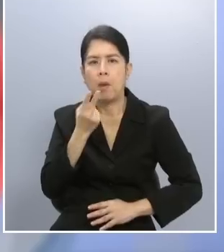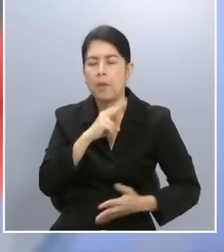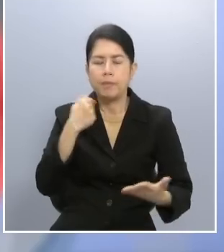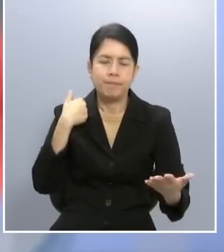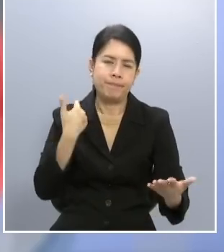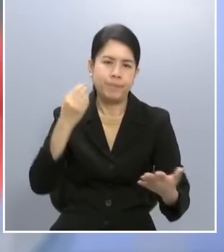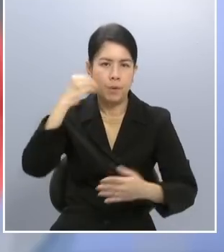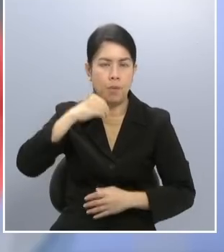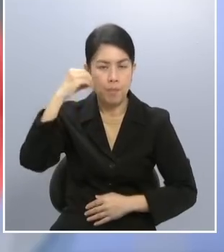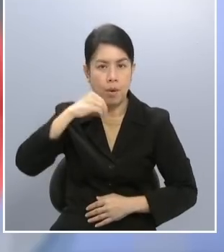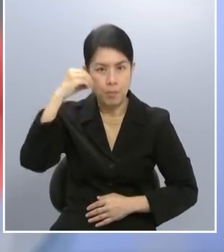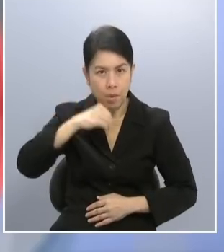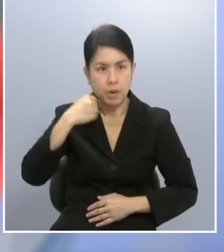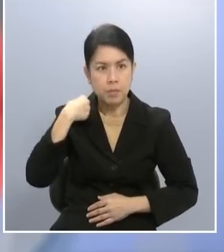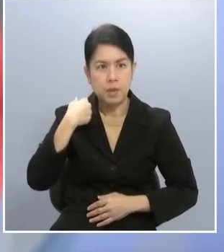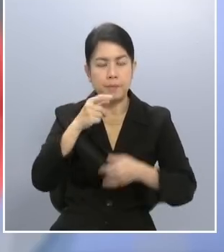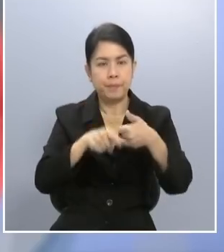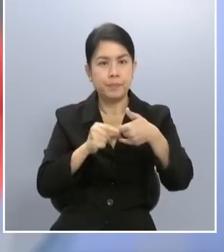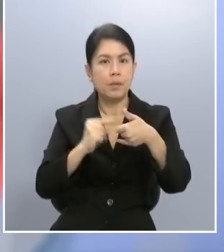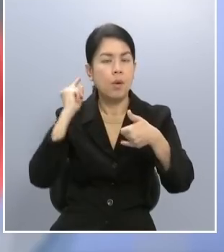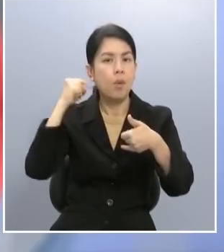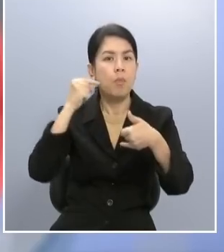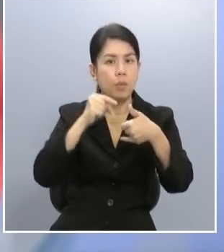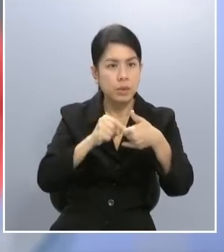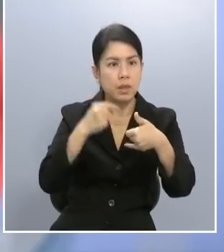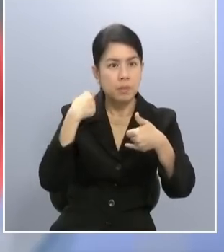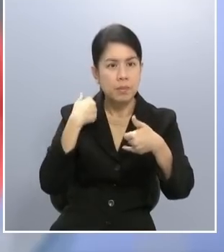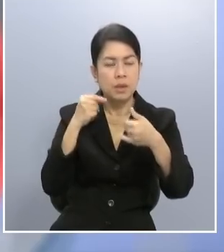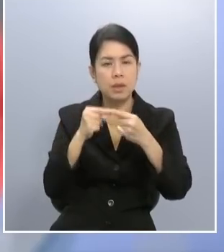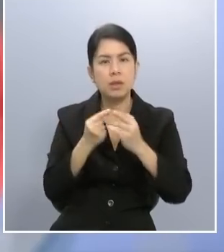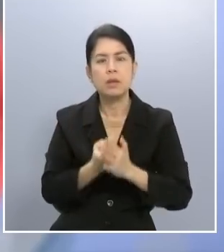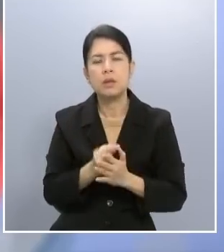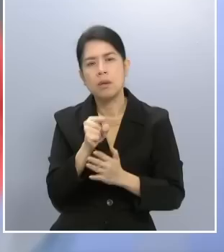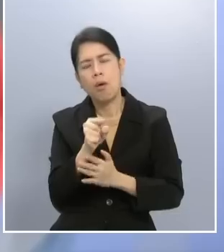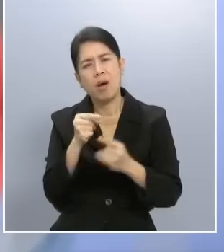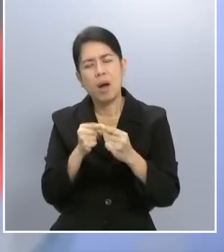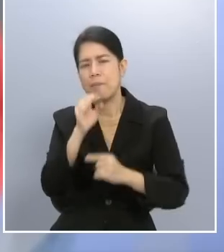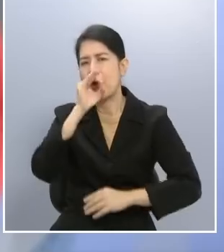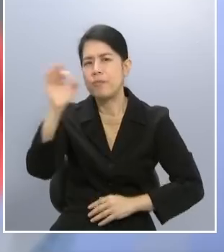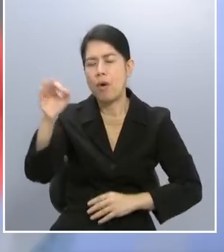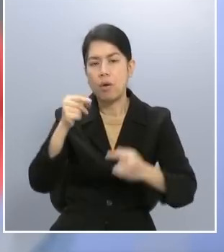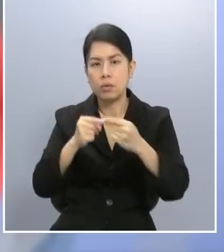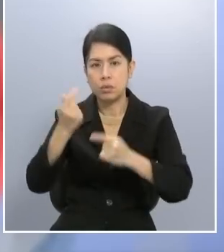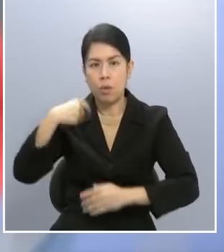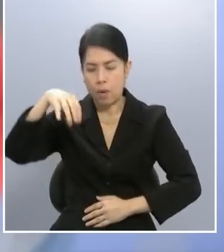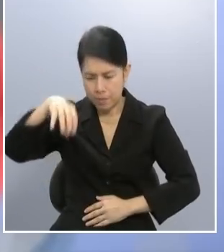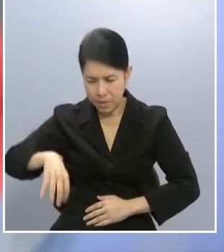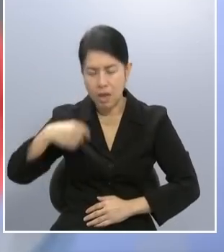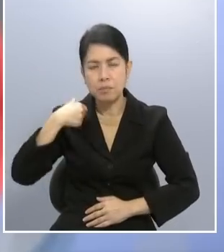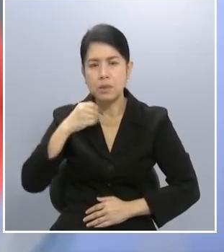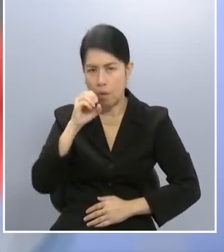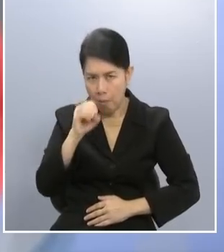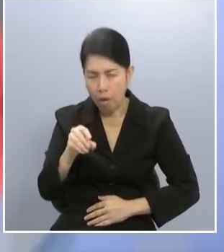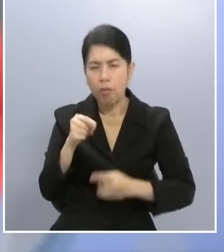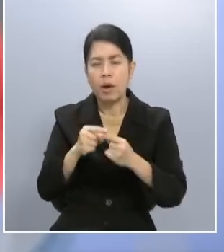สุดท้ายทางฝั่งคุณกมลพรก็เลยไปร้องต่อทางศาลแล้วก็เอาหมายนี้ไปให้ดูว่าเห็นไหมเนี่ยลุงต้องออก